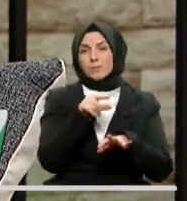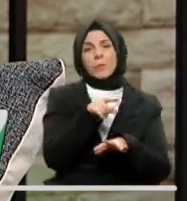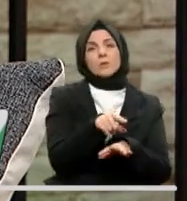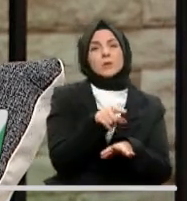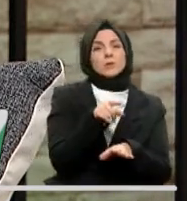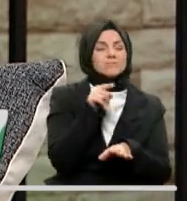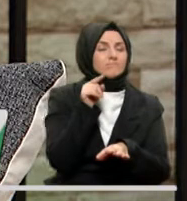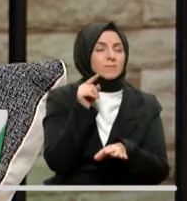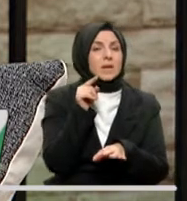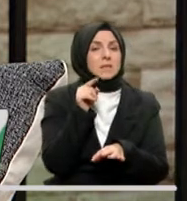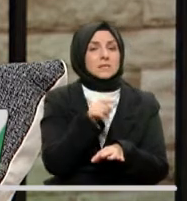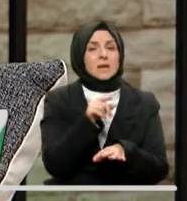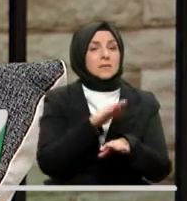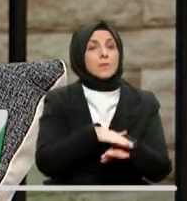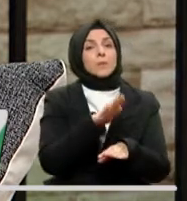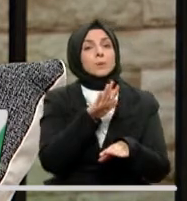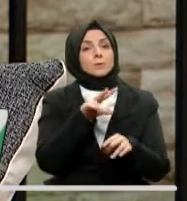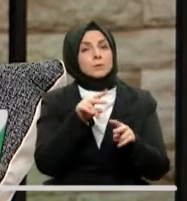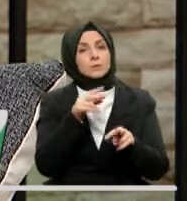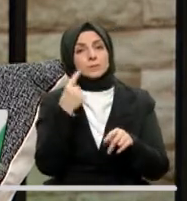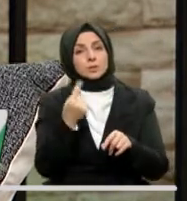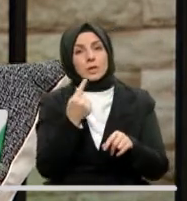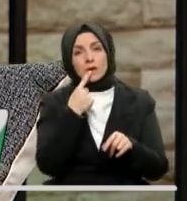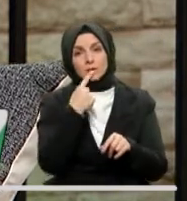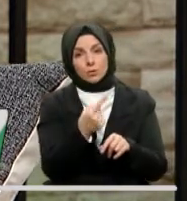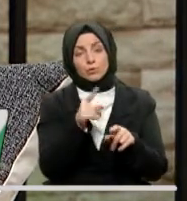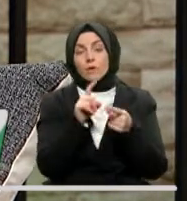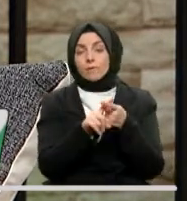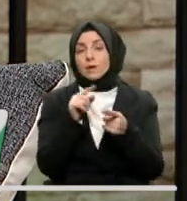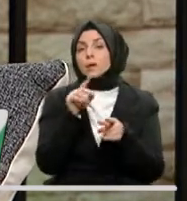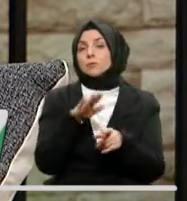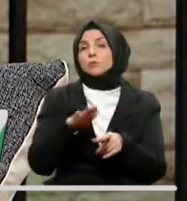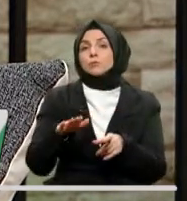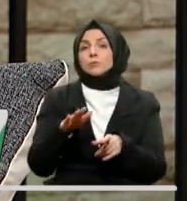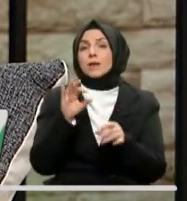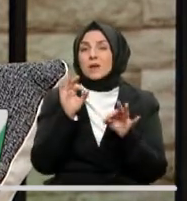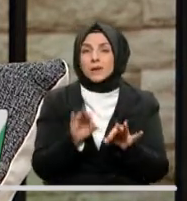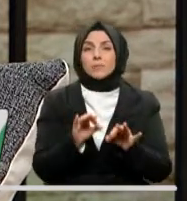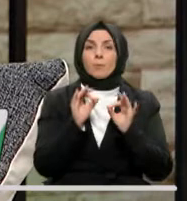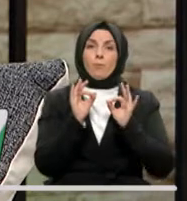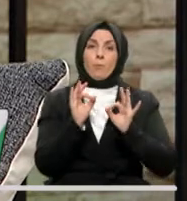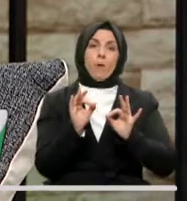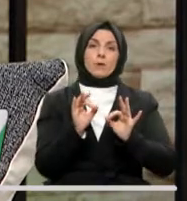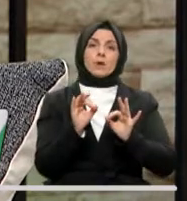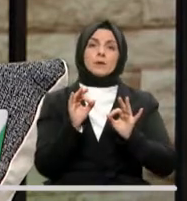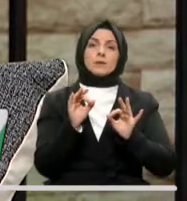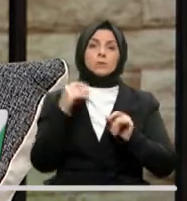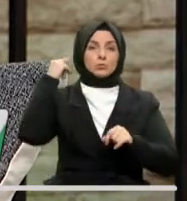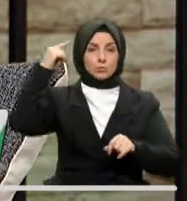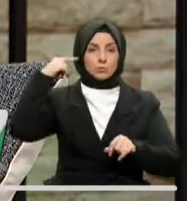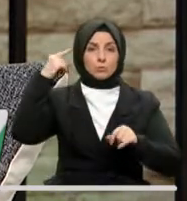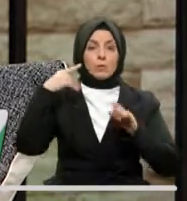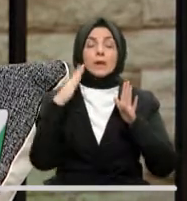sesi zamanla o kişinin Aslı iç sesi oluyor yani bakıldığında o içses dediğimiz şey aslında birisine ait Bu bazen